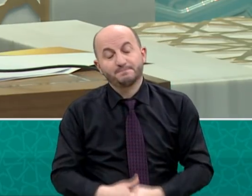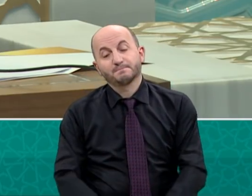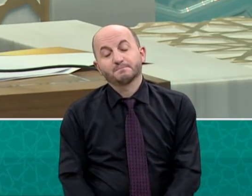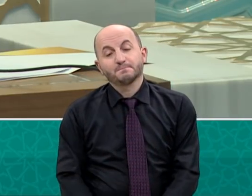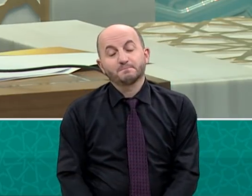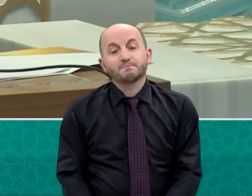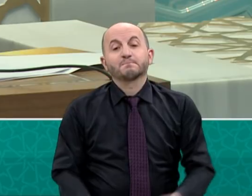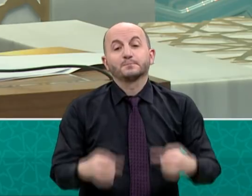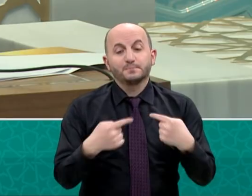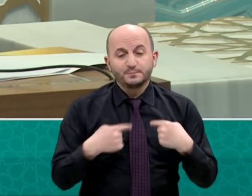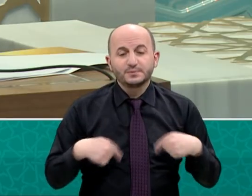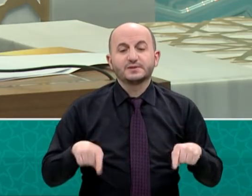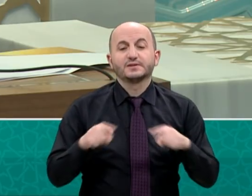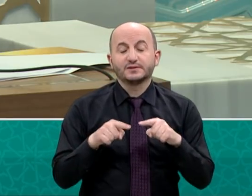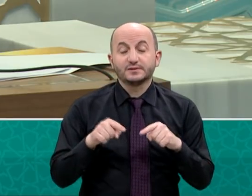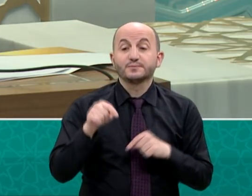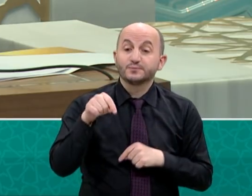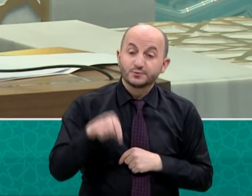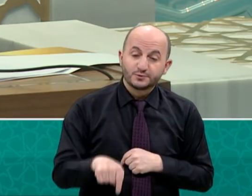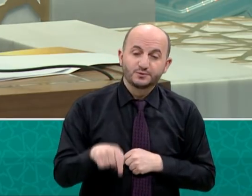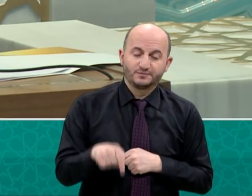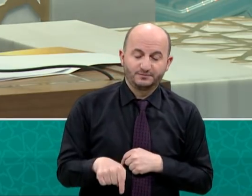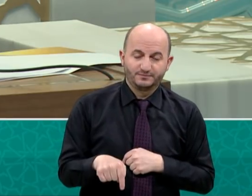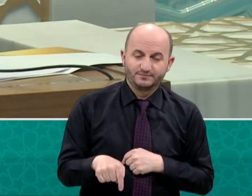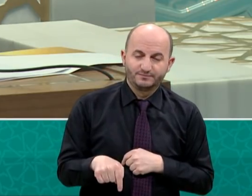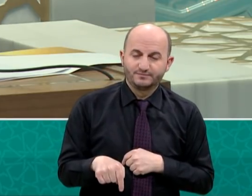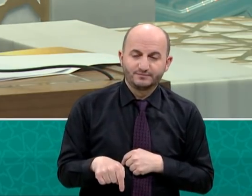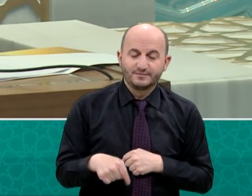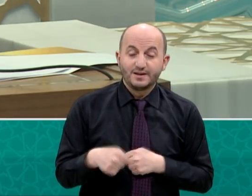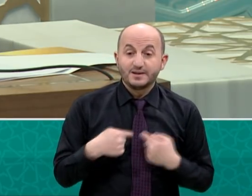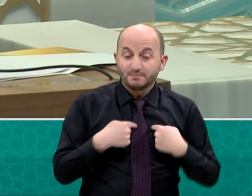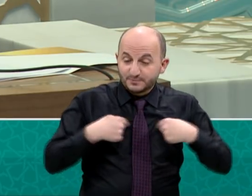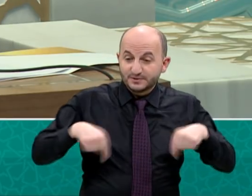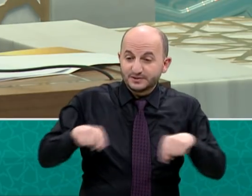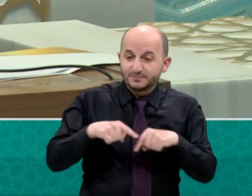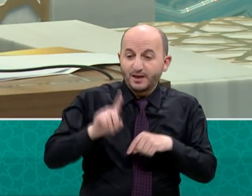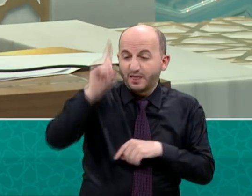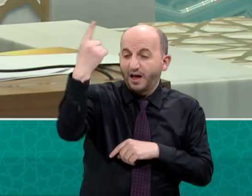İşte biz bugün itibariyle bizim kulluğumuzun,